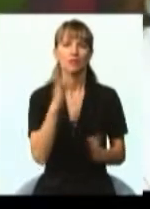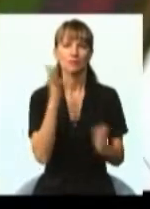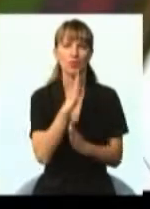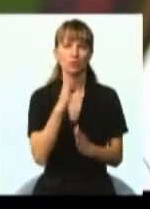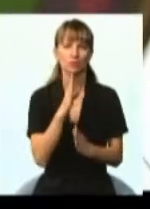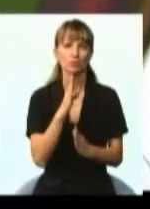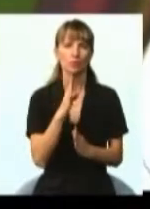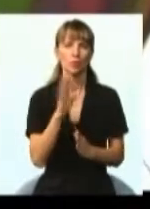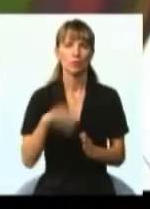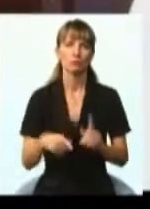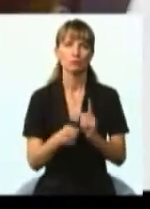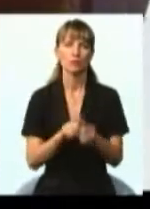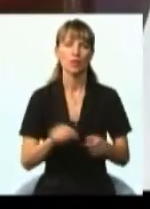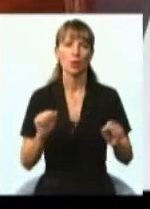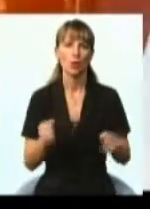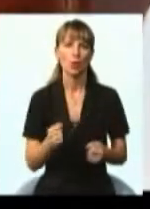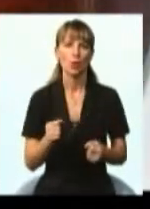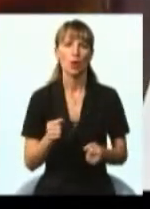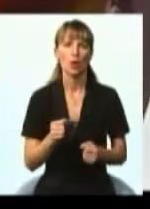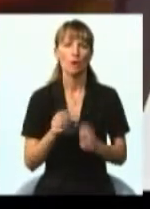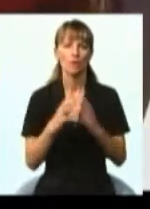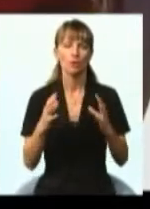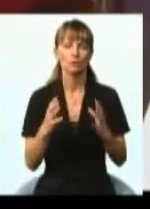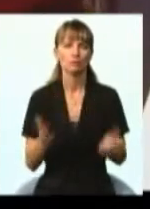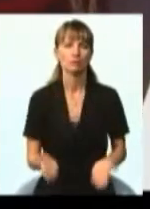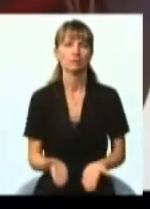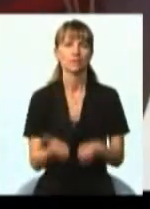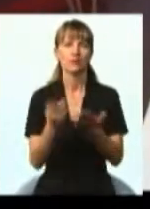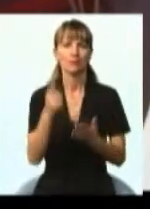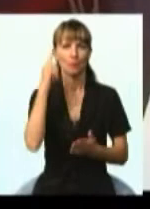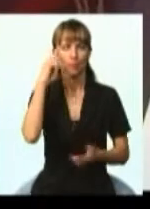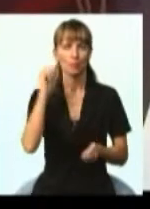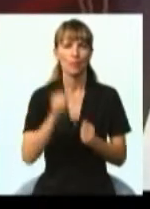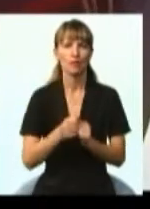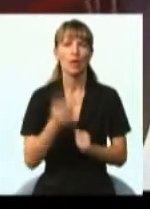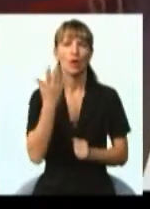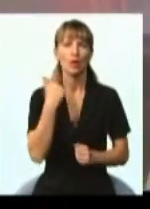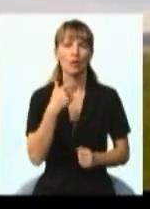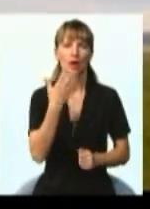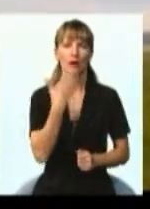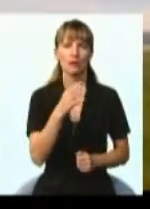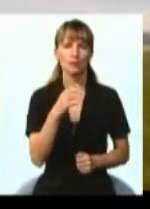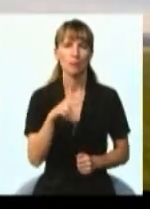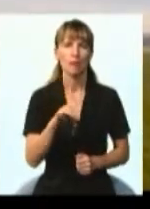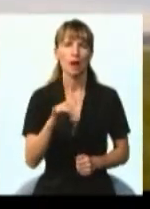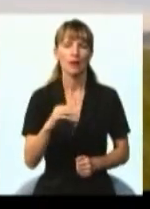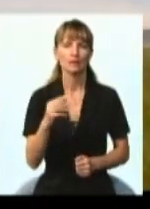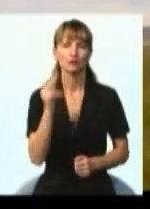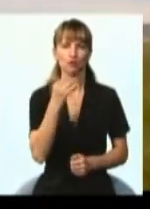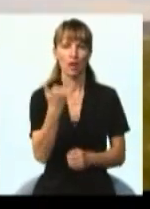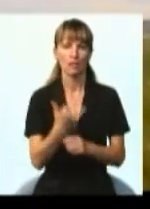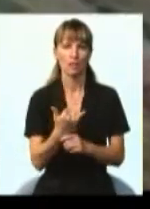повітря легше за холодне, куля злітає. Ви ж пам'ятаєте, коли кипить чайник, то гаряча пара з нього прямує саме до